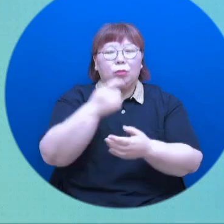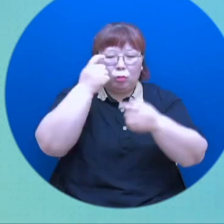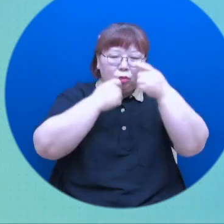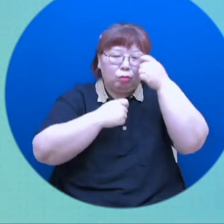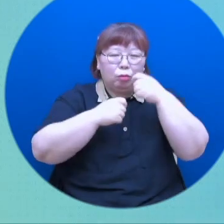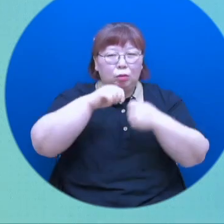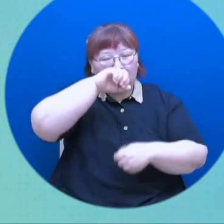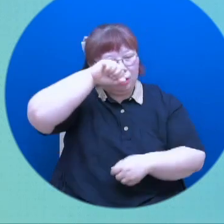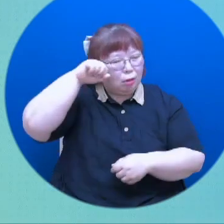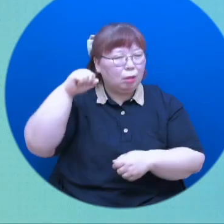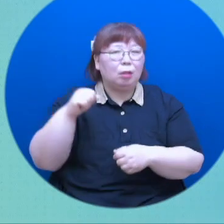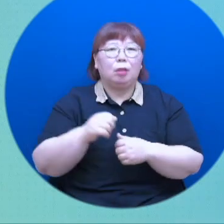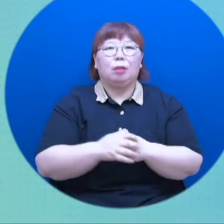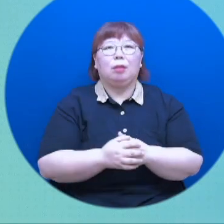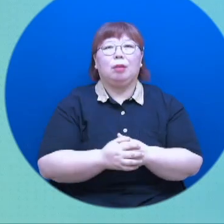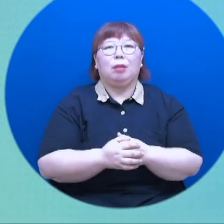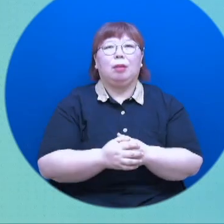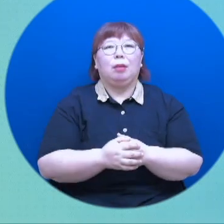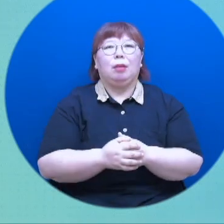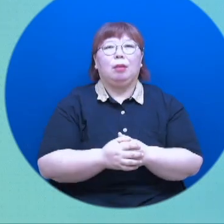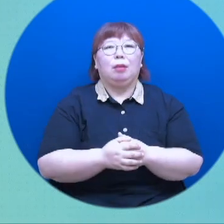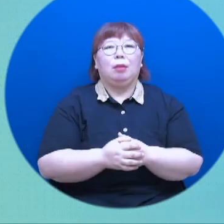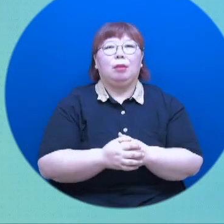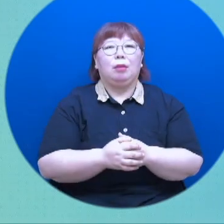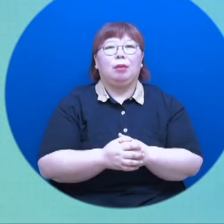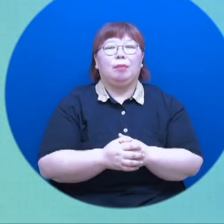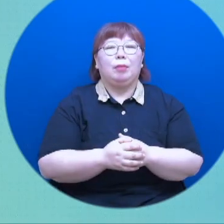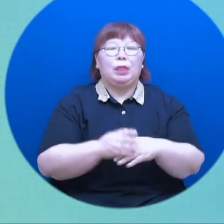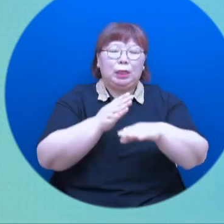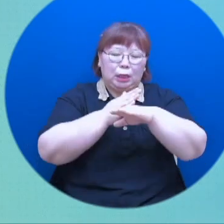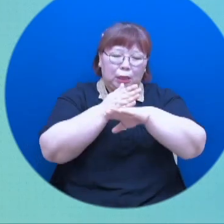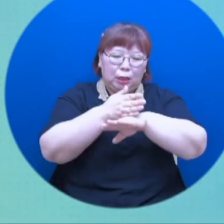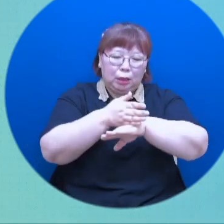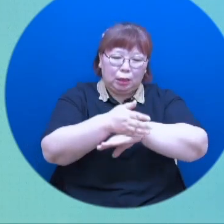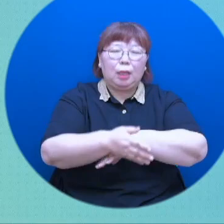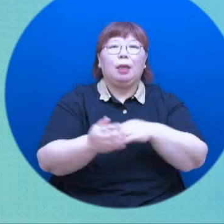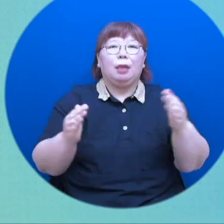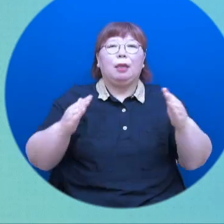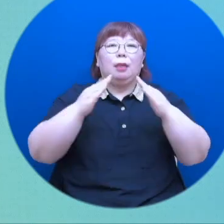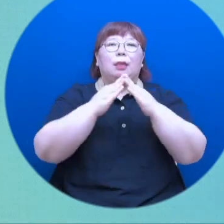닦았어요. 그리고는 늦게 집에